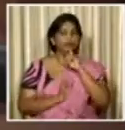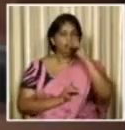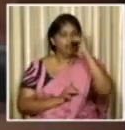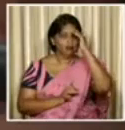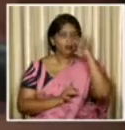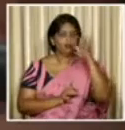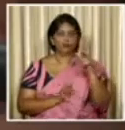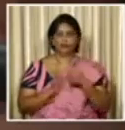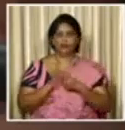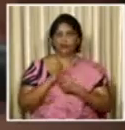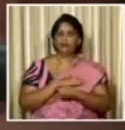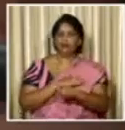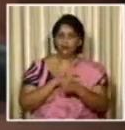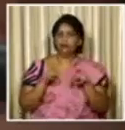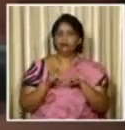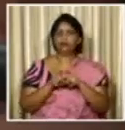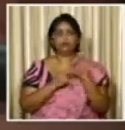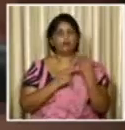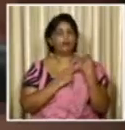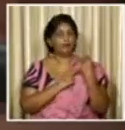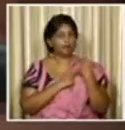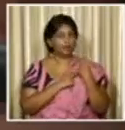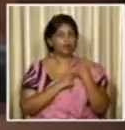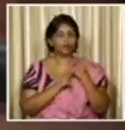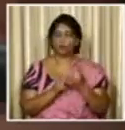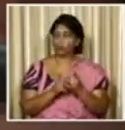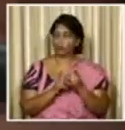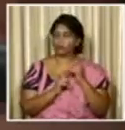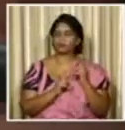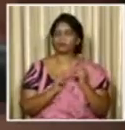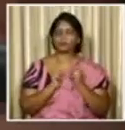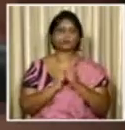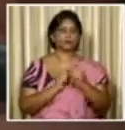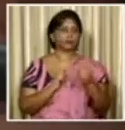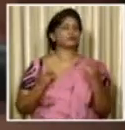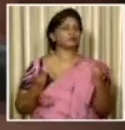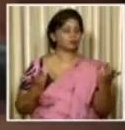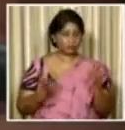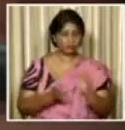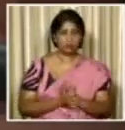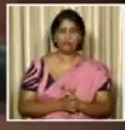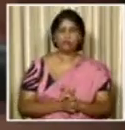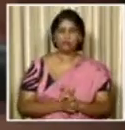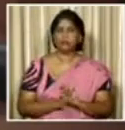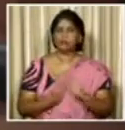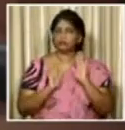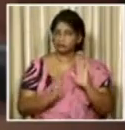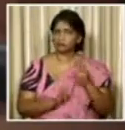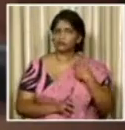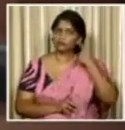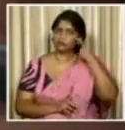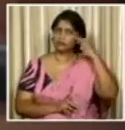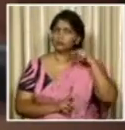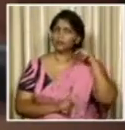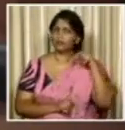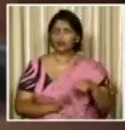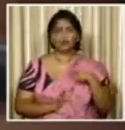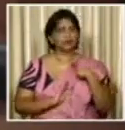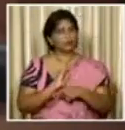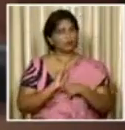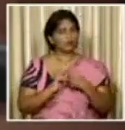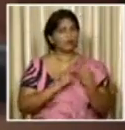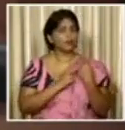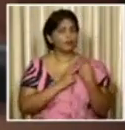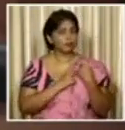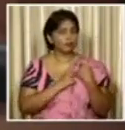කතානායකවරයා පක්ෂග්‍රාහී ලෙස සහ ඔහුගේ වගකීමට අනුව හැසිරෙන්නේ නැතිකම. හැබැයි මම විශ්වාස කරන්නේ අදා පෙර රටේ